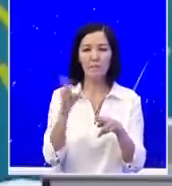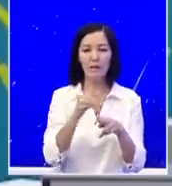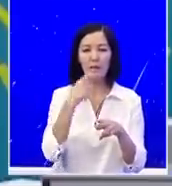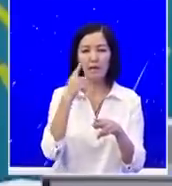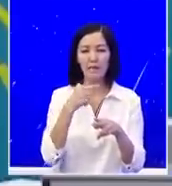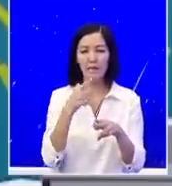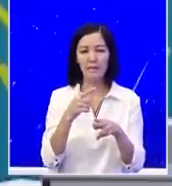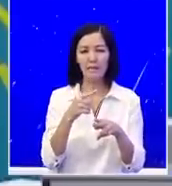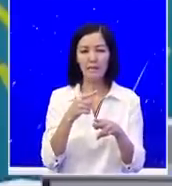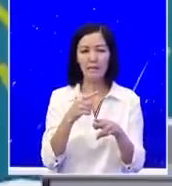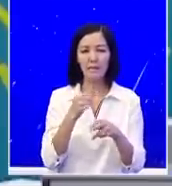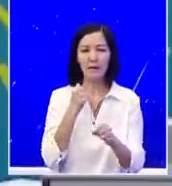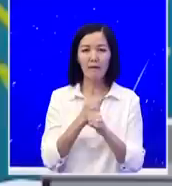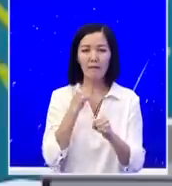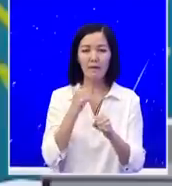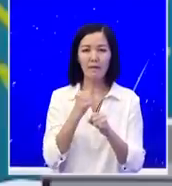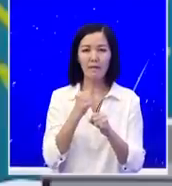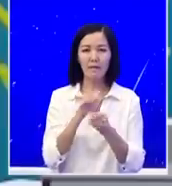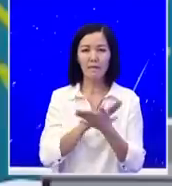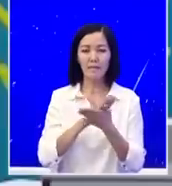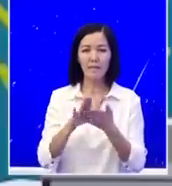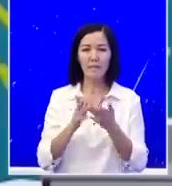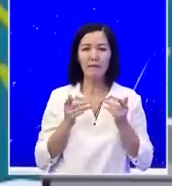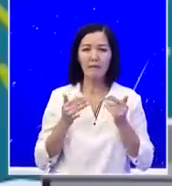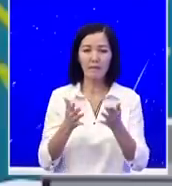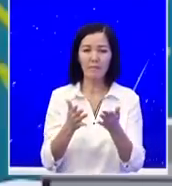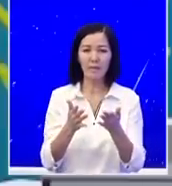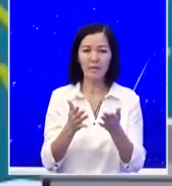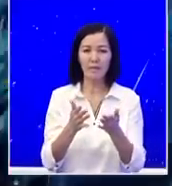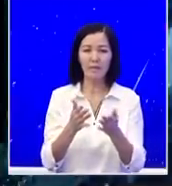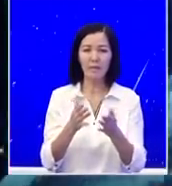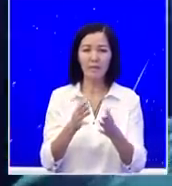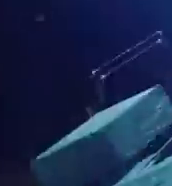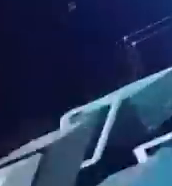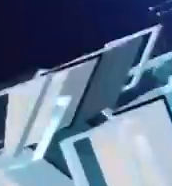айтылған қатаң санитарлық талаптарды сақтау керек.